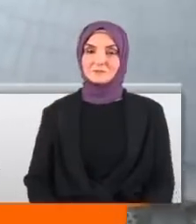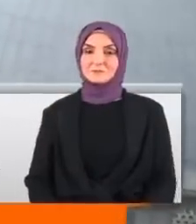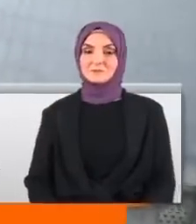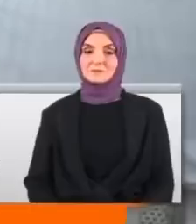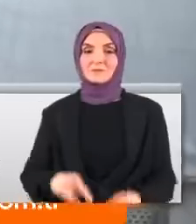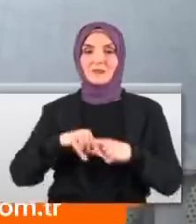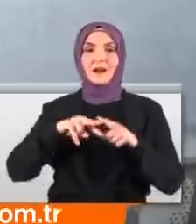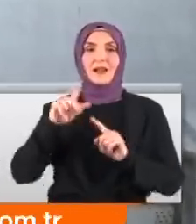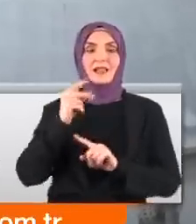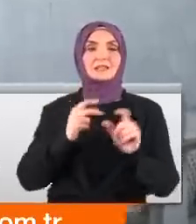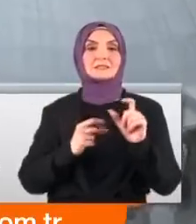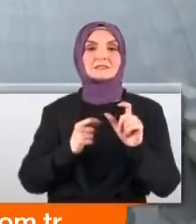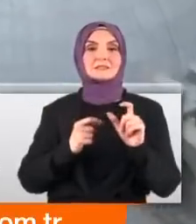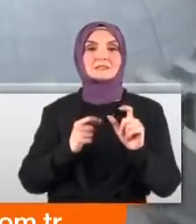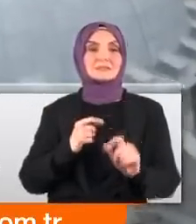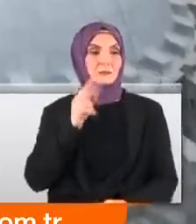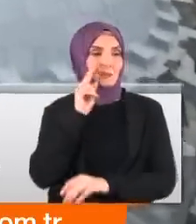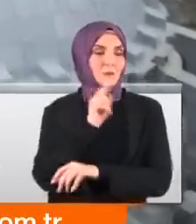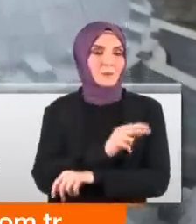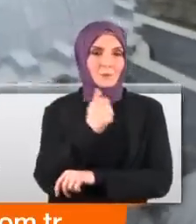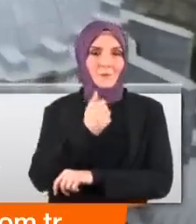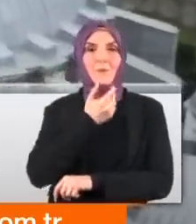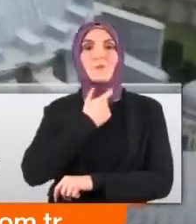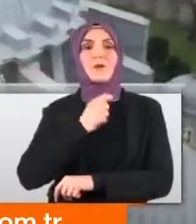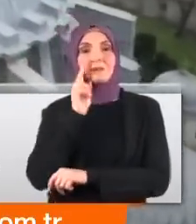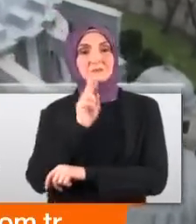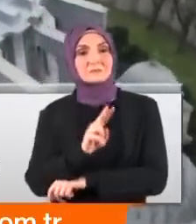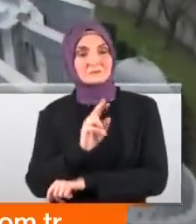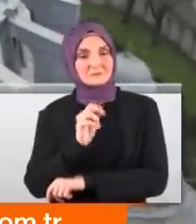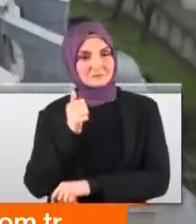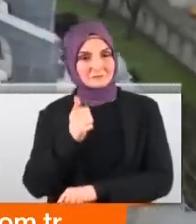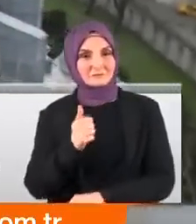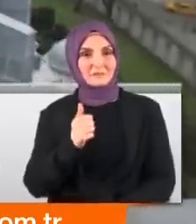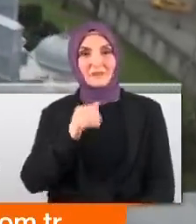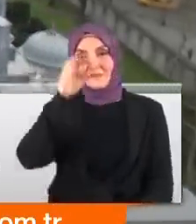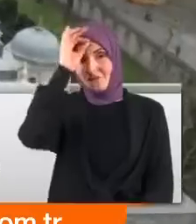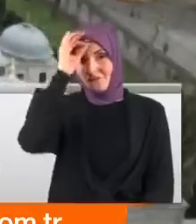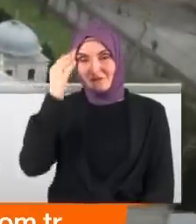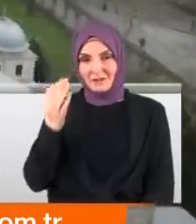Haliç'in ayağınızın altında Boğaz'ı görüyorsunuz. Fatih, Marmara açıkları,